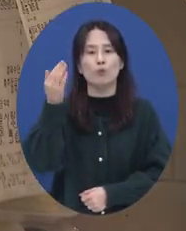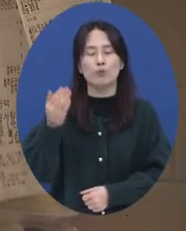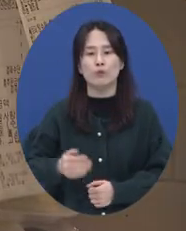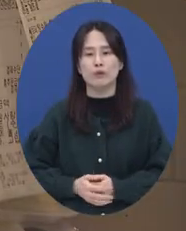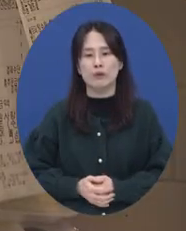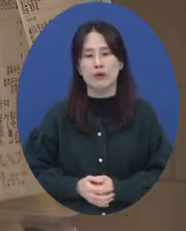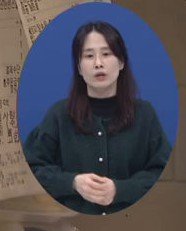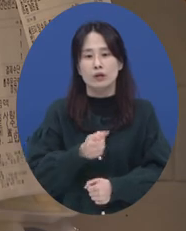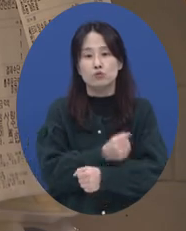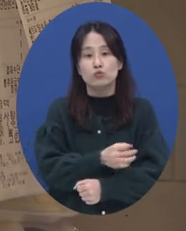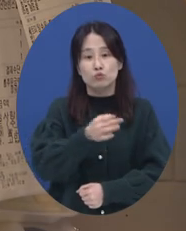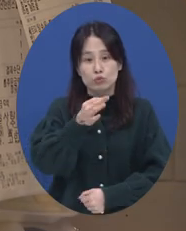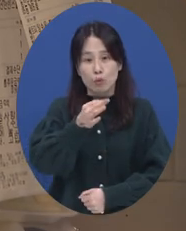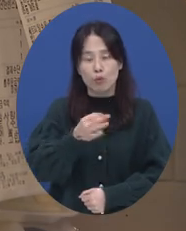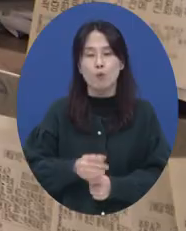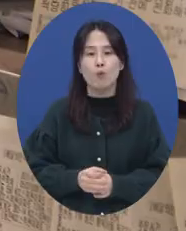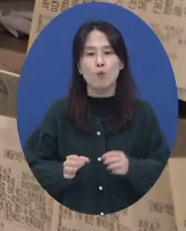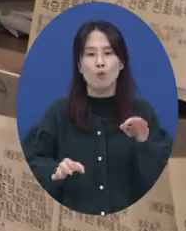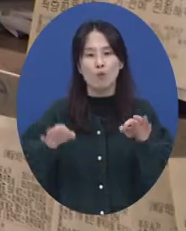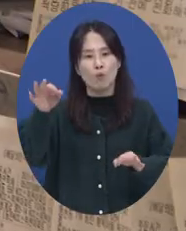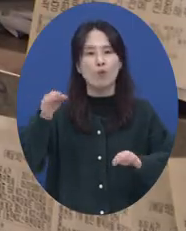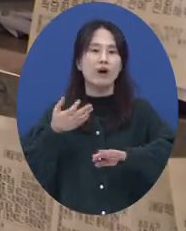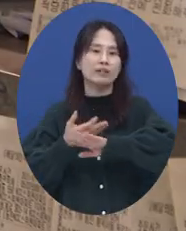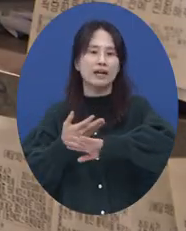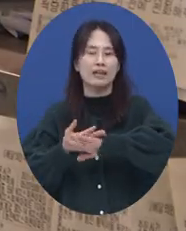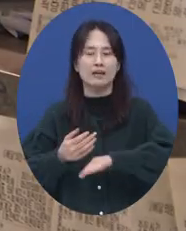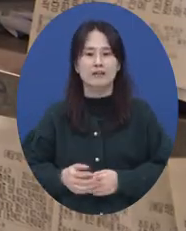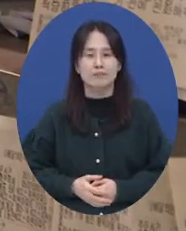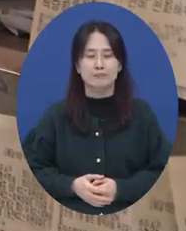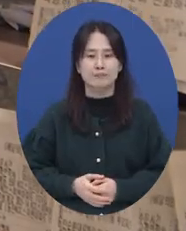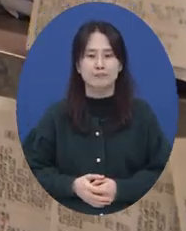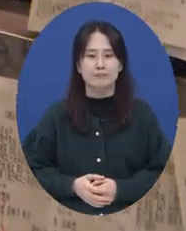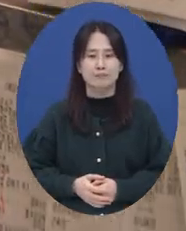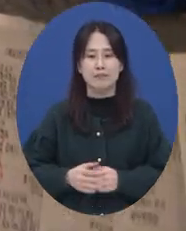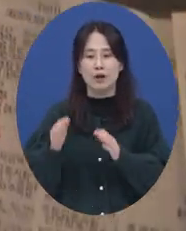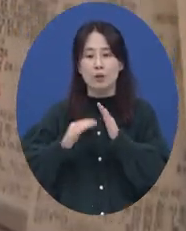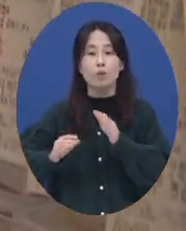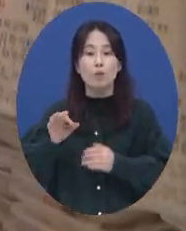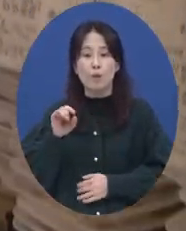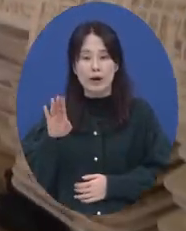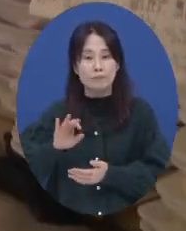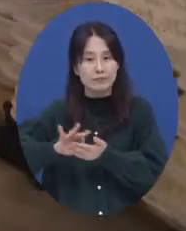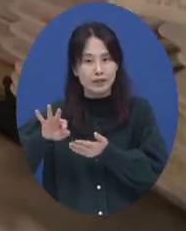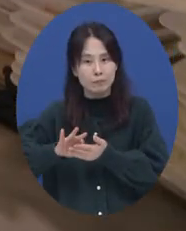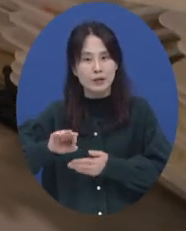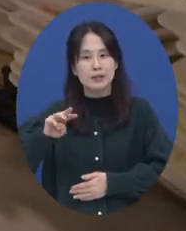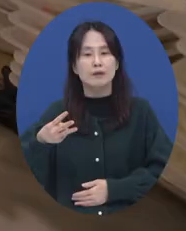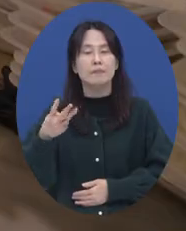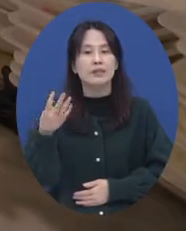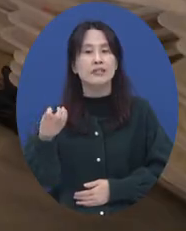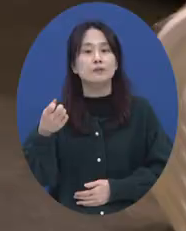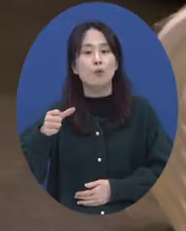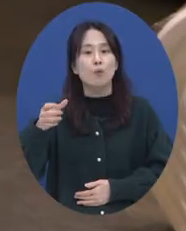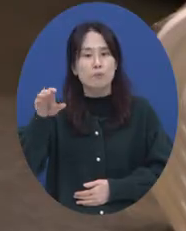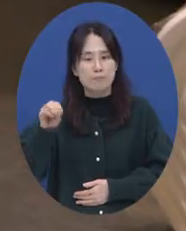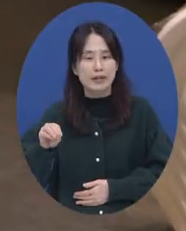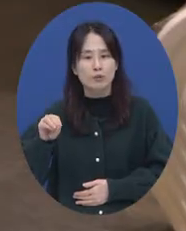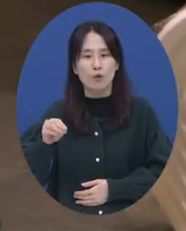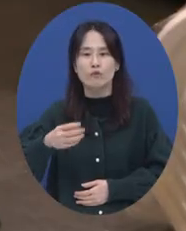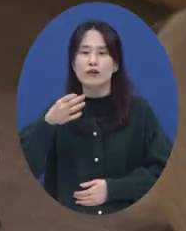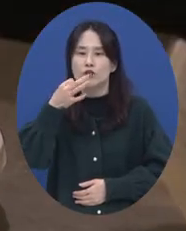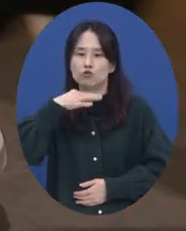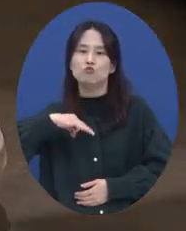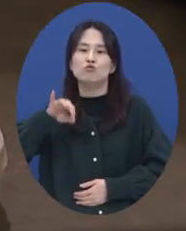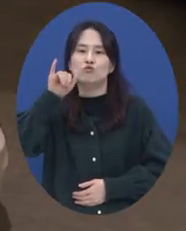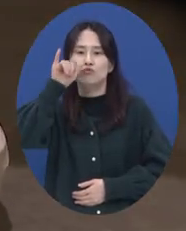수수료 부과 유리 다르기 때문입니다 결국 00 앱을 이용하면서 345 만 원의 차익이 추가로